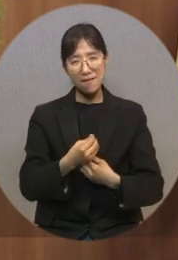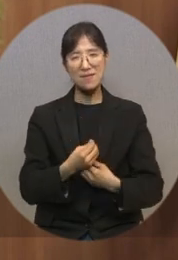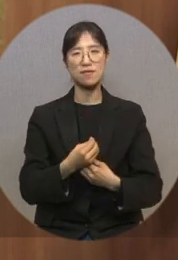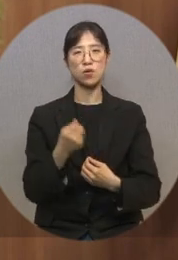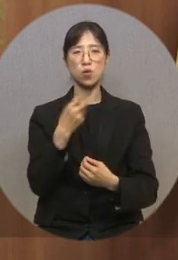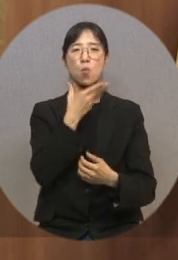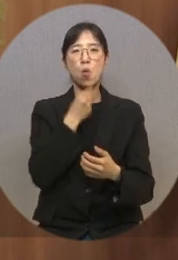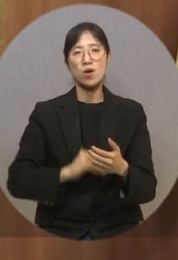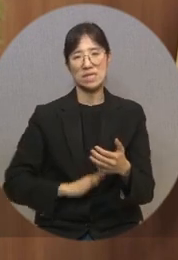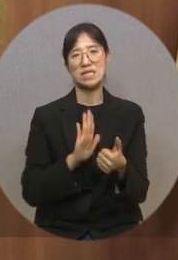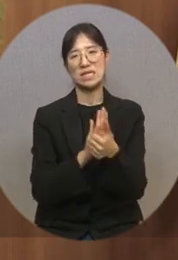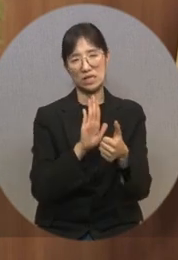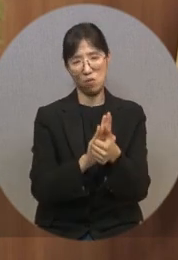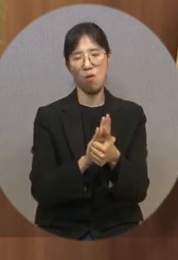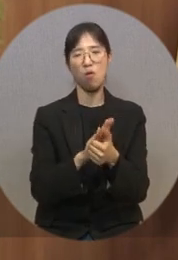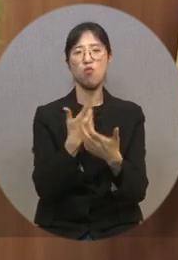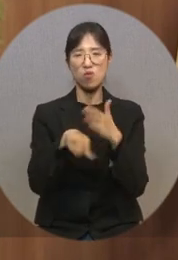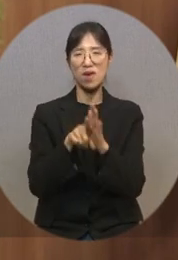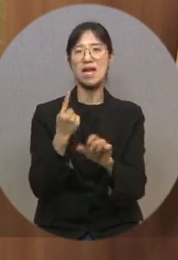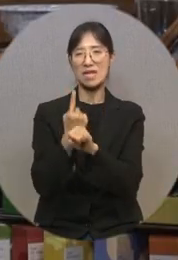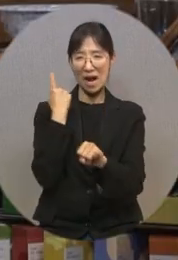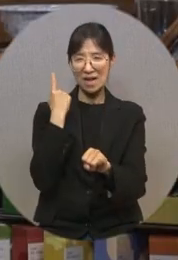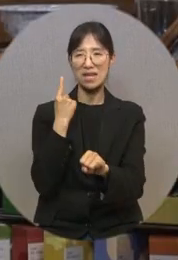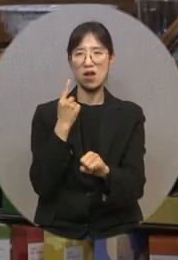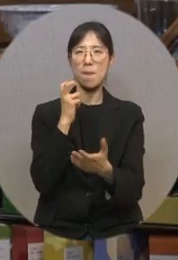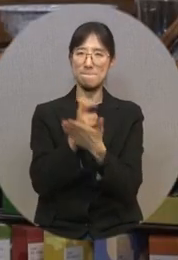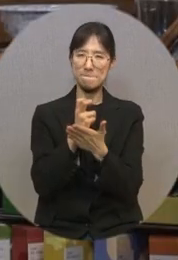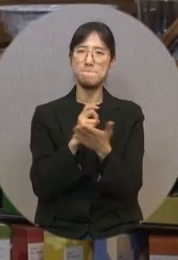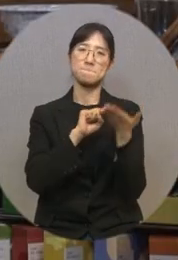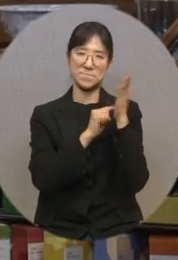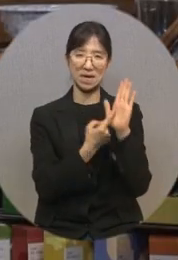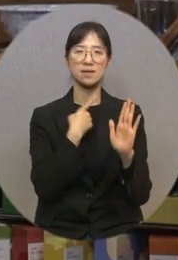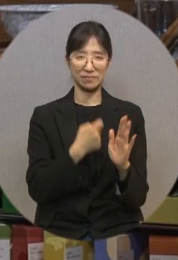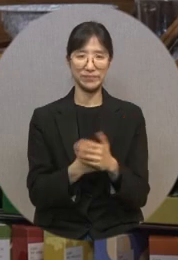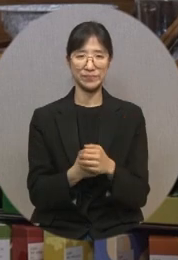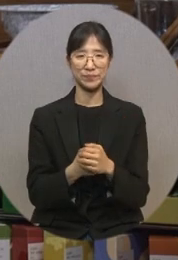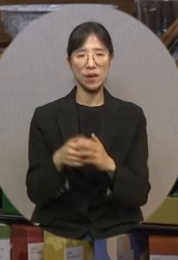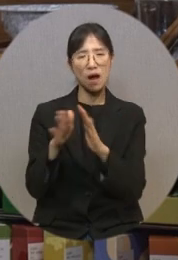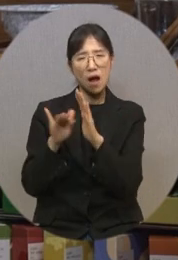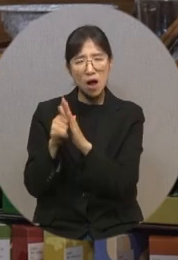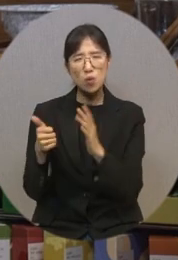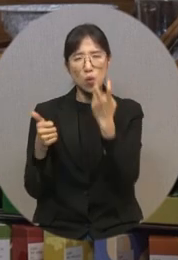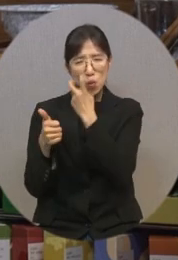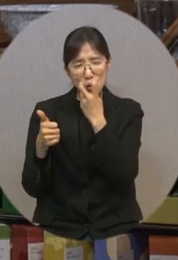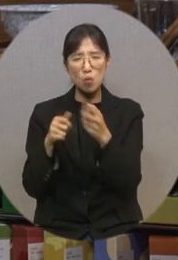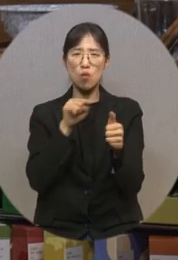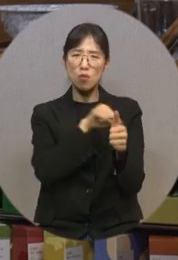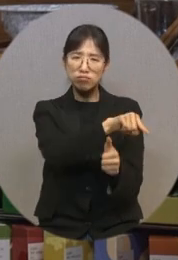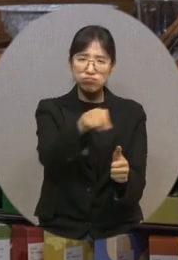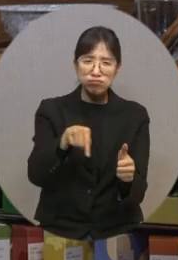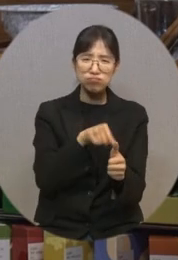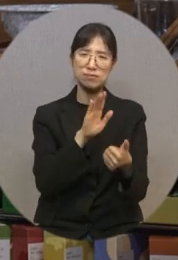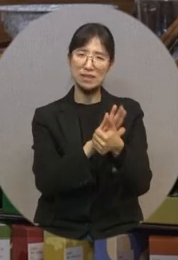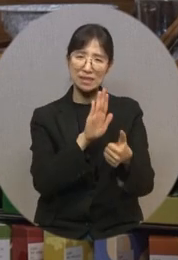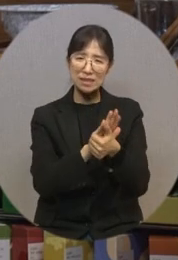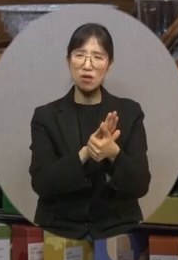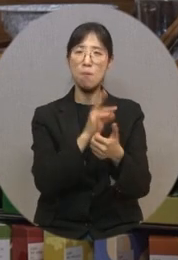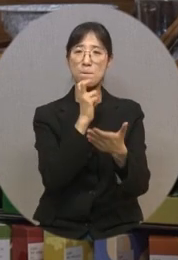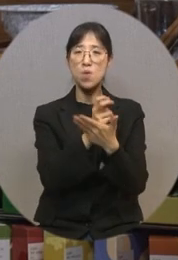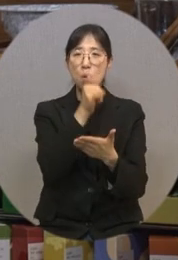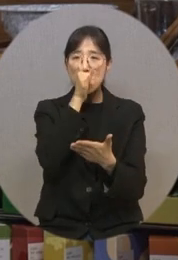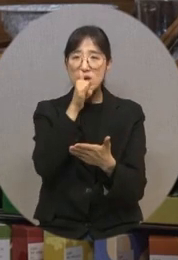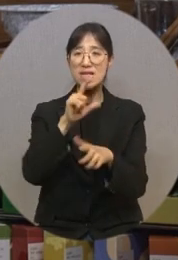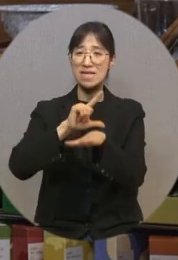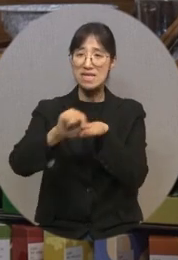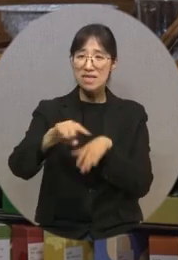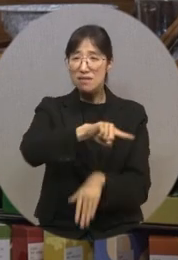복지 지원을 위해서 작년에 발의를 했는데요. 현재 이 가족돌봄 청소년과 청년을 지원하는 조례가 있는 지자체는